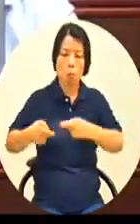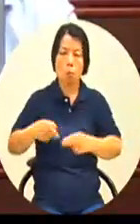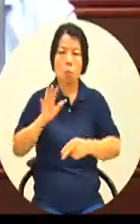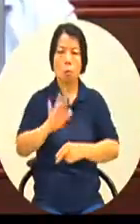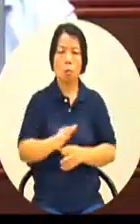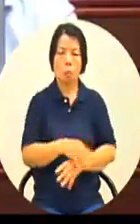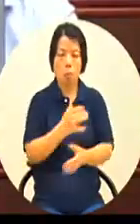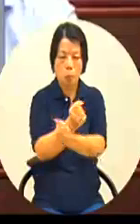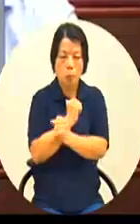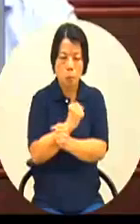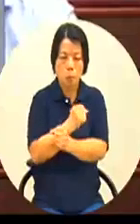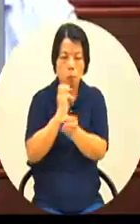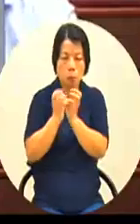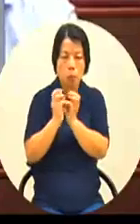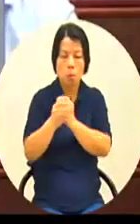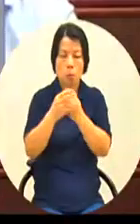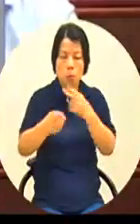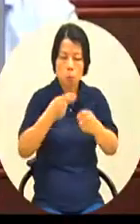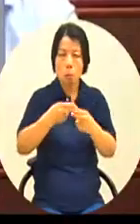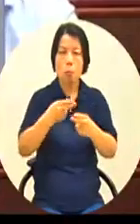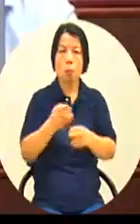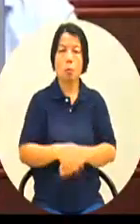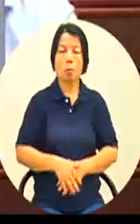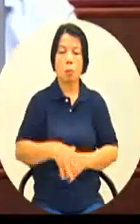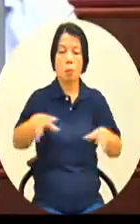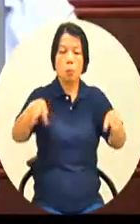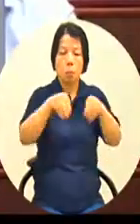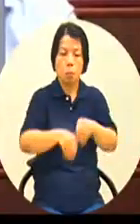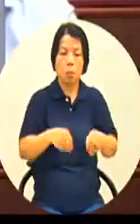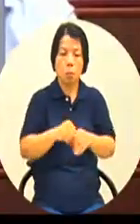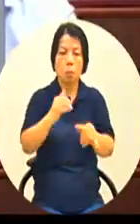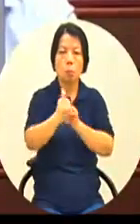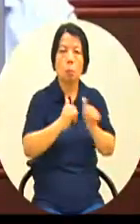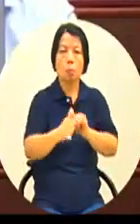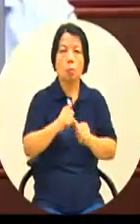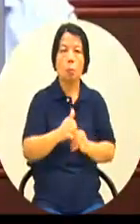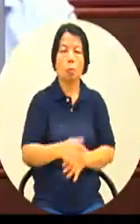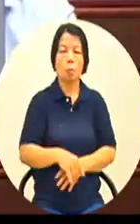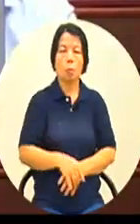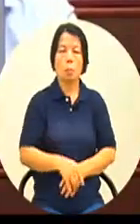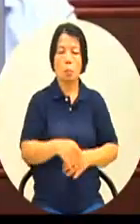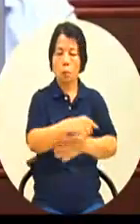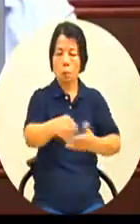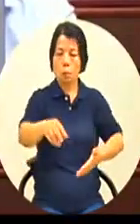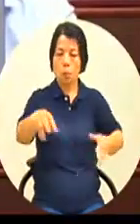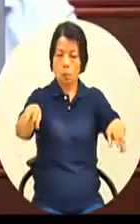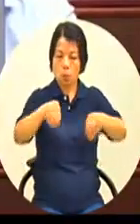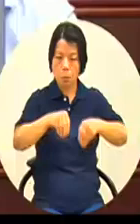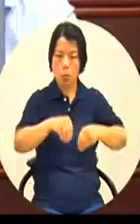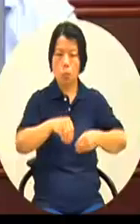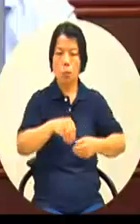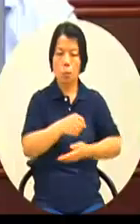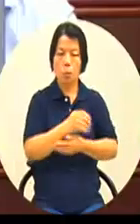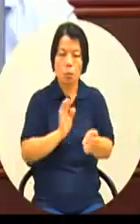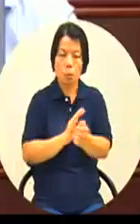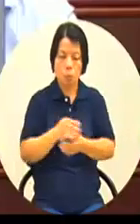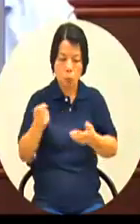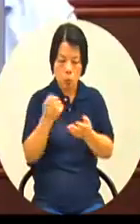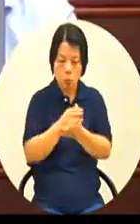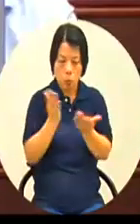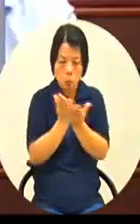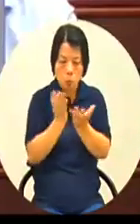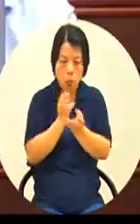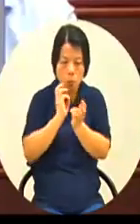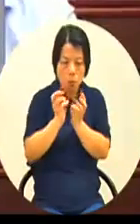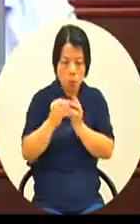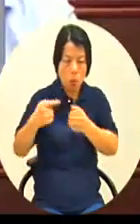更如何纳入我们民间地方居民的意见。来作为我们推动的一个重点，希